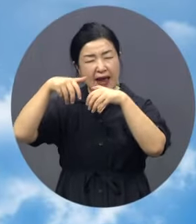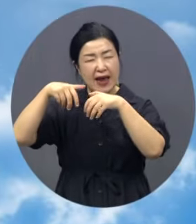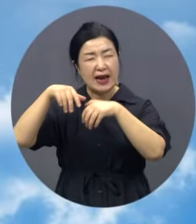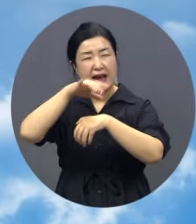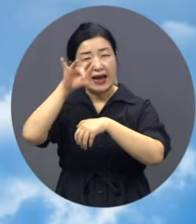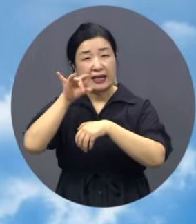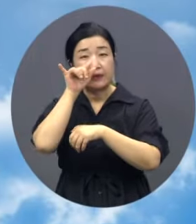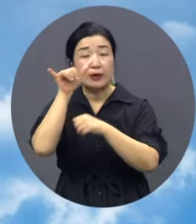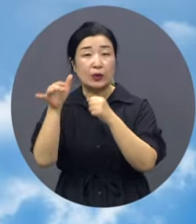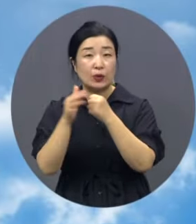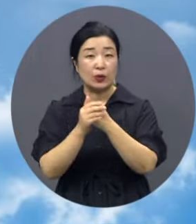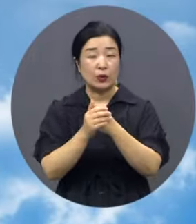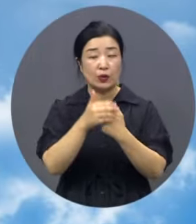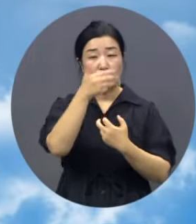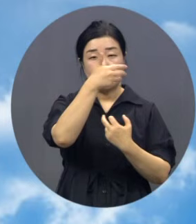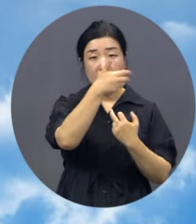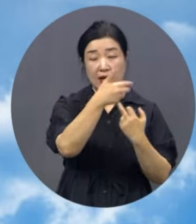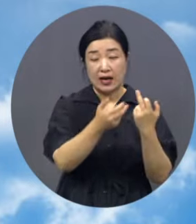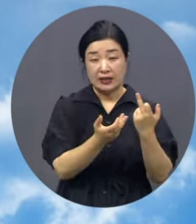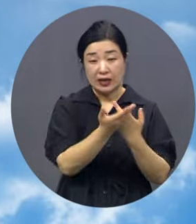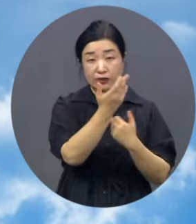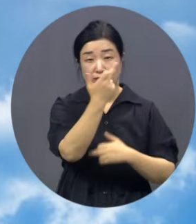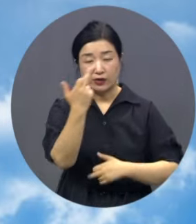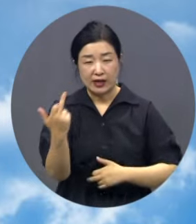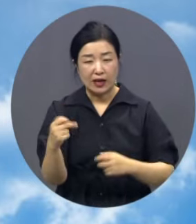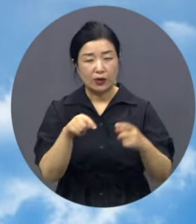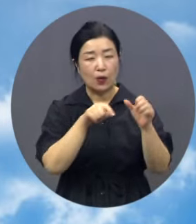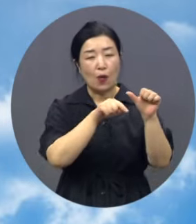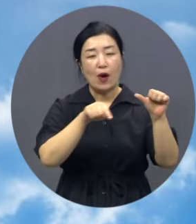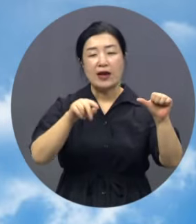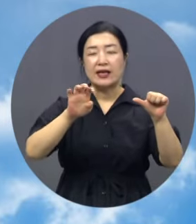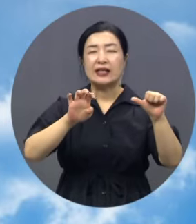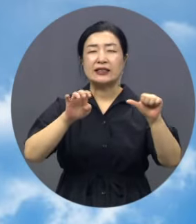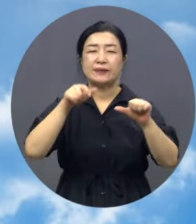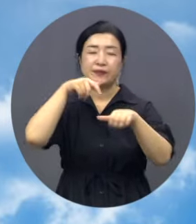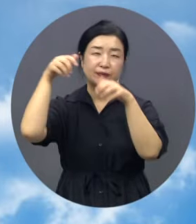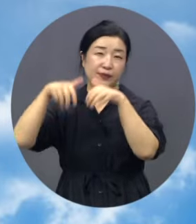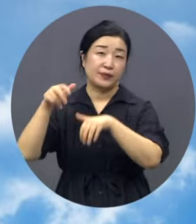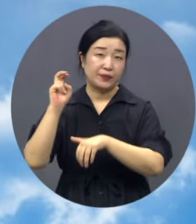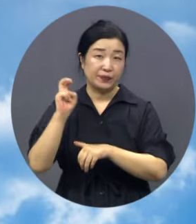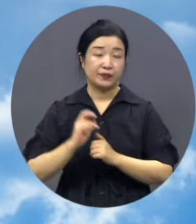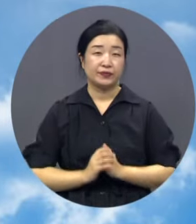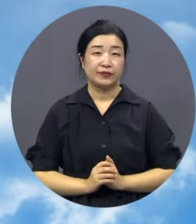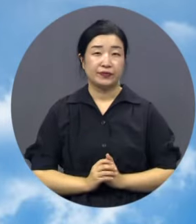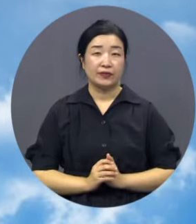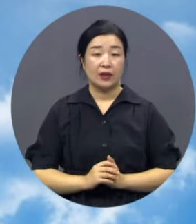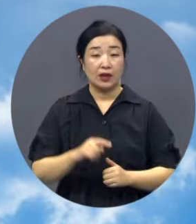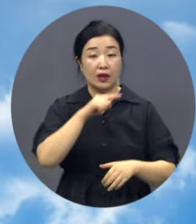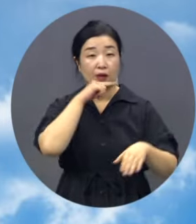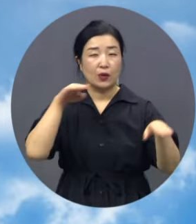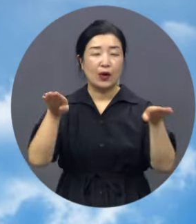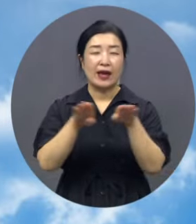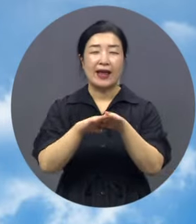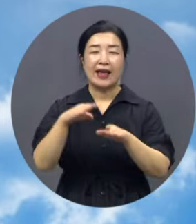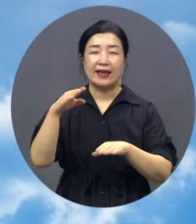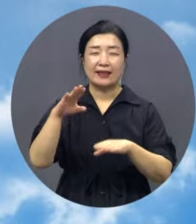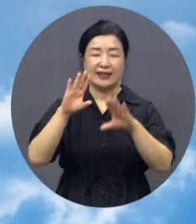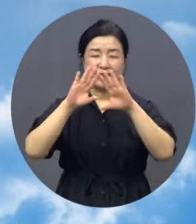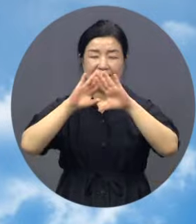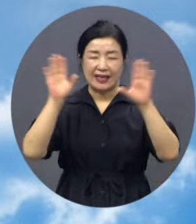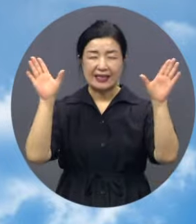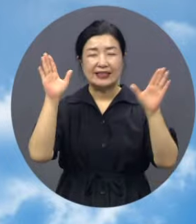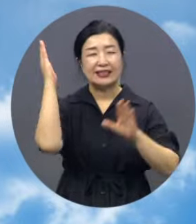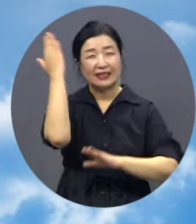한라산과 서쪽 지역을 중심으로 5에서 40mm 내리겠습니다 일요일은 맑은 날씨를 보이다가